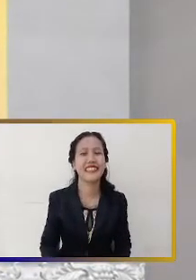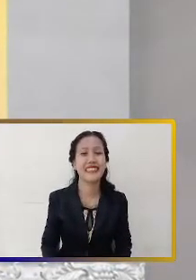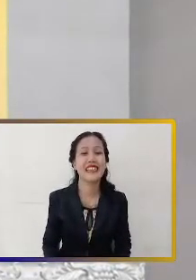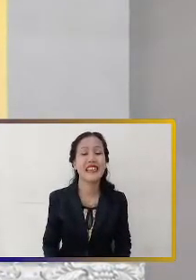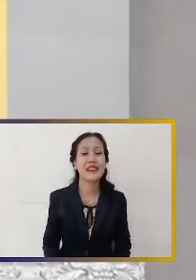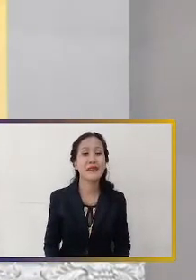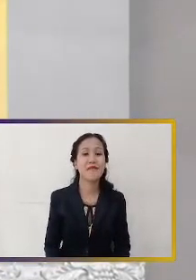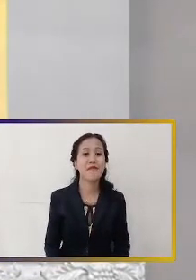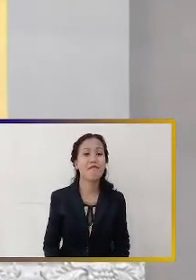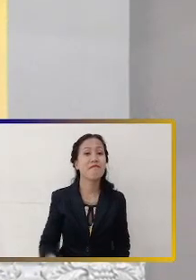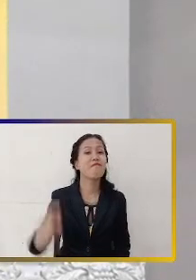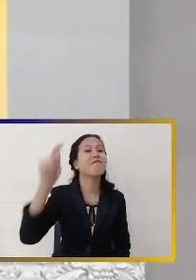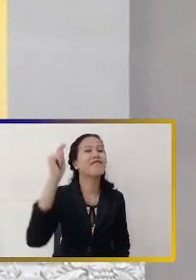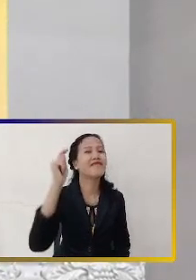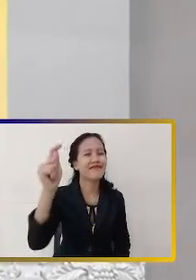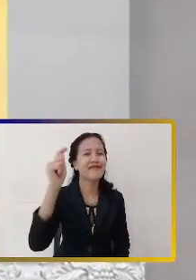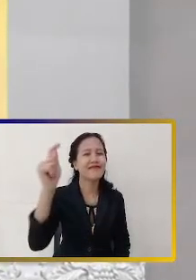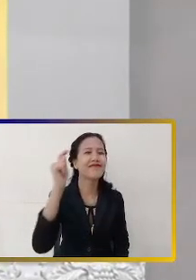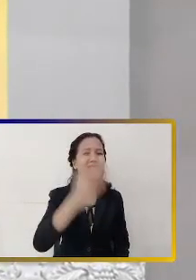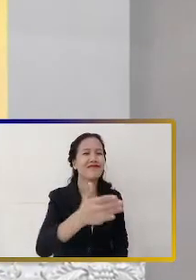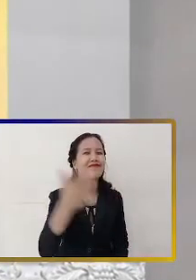Somebody must testify.